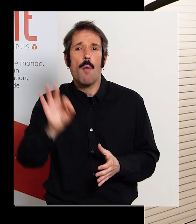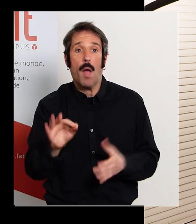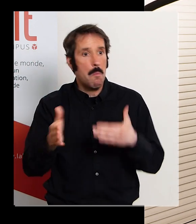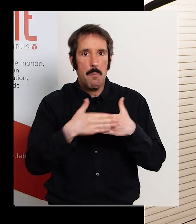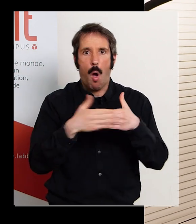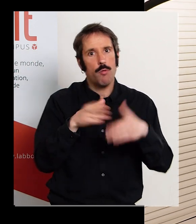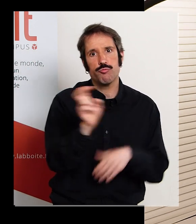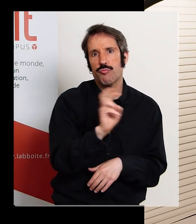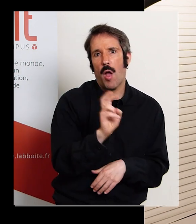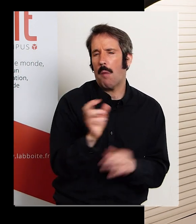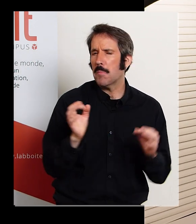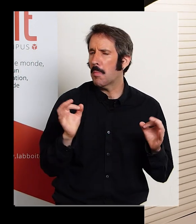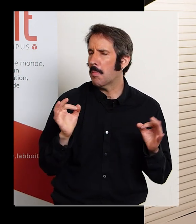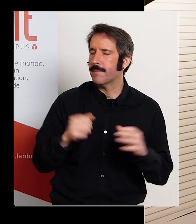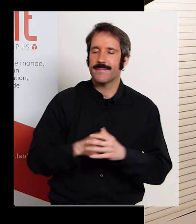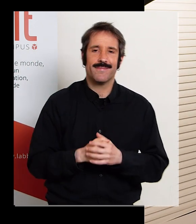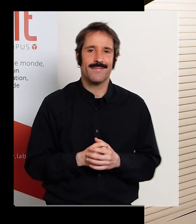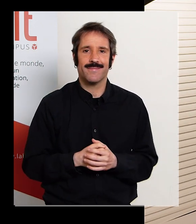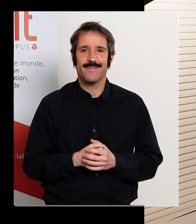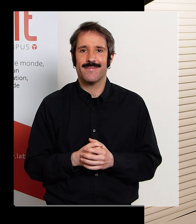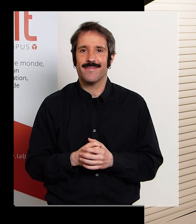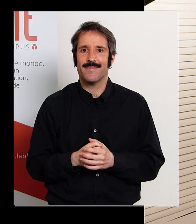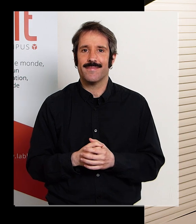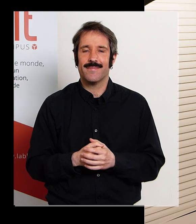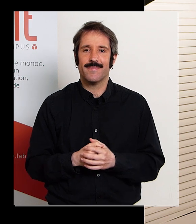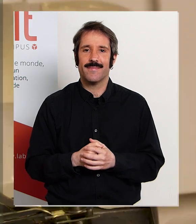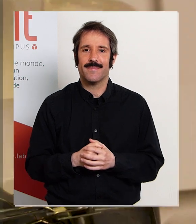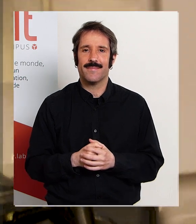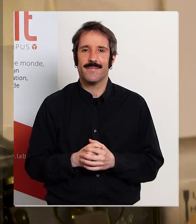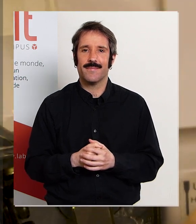Chemin très similaire au chemin vert au préalable.